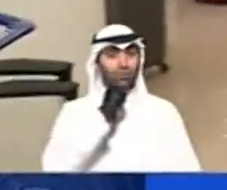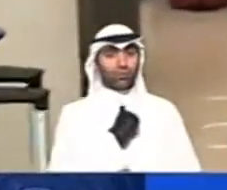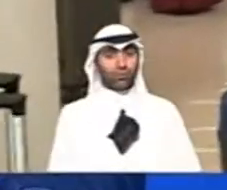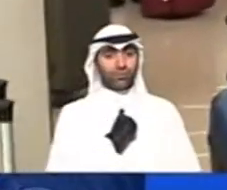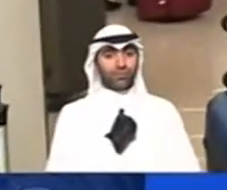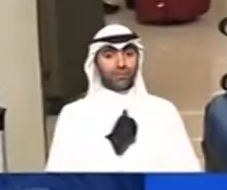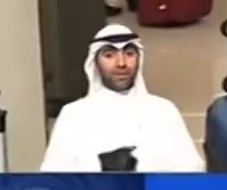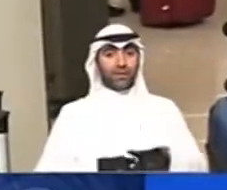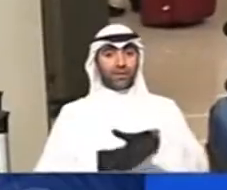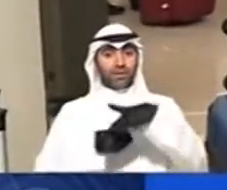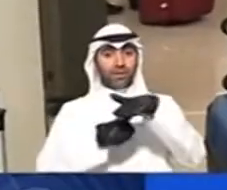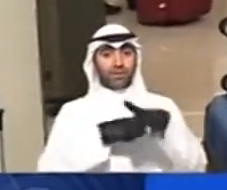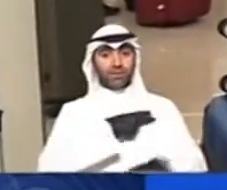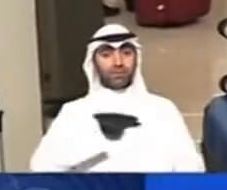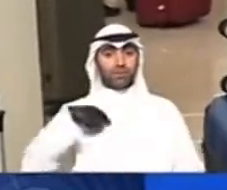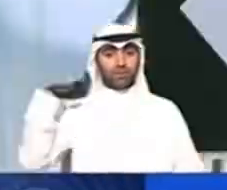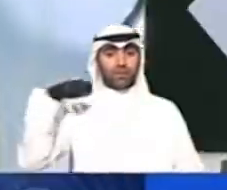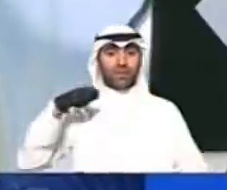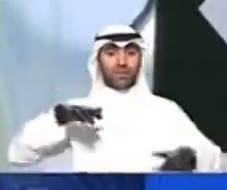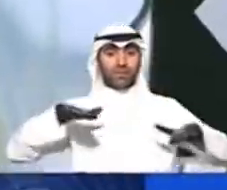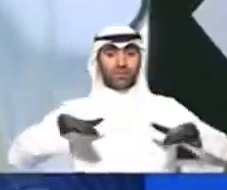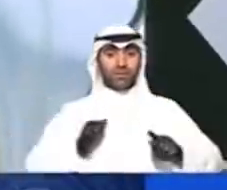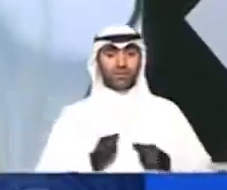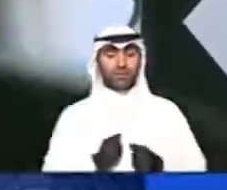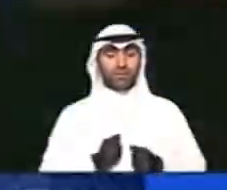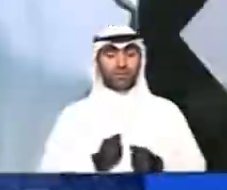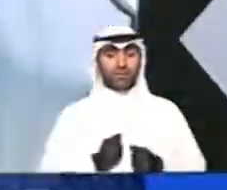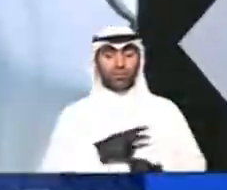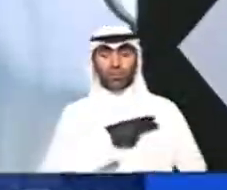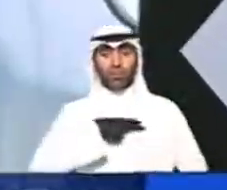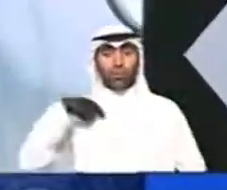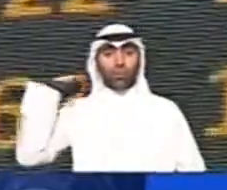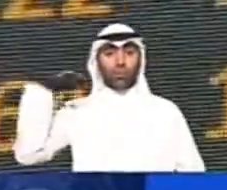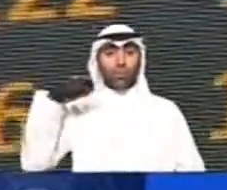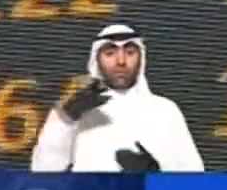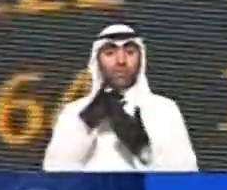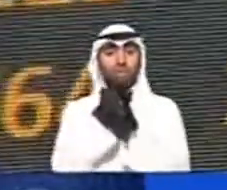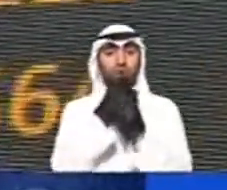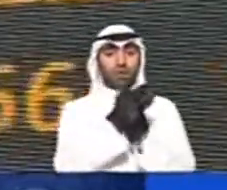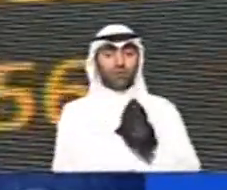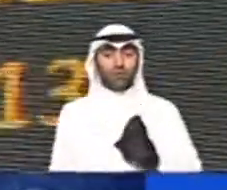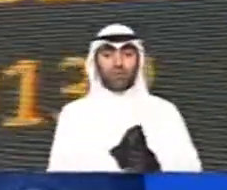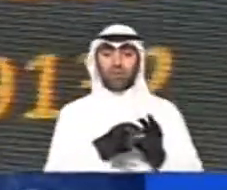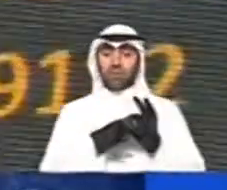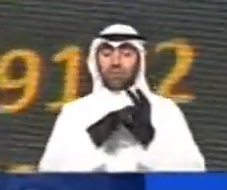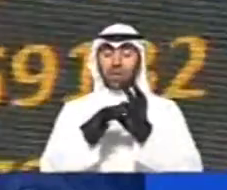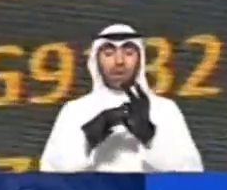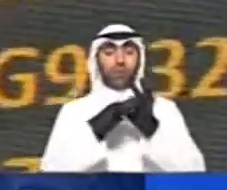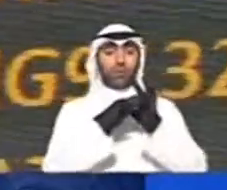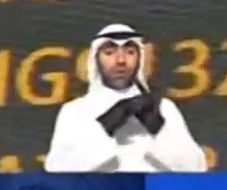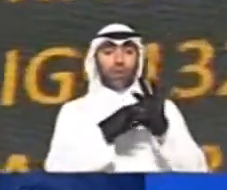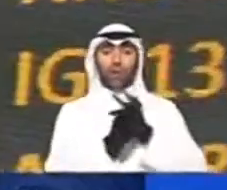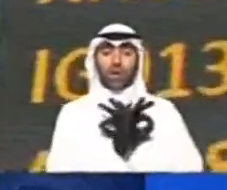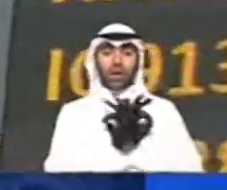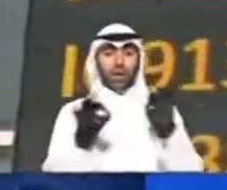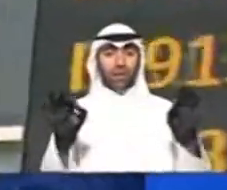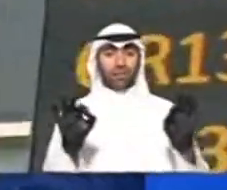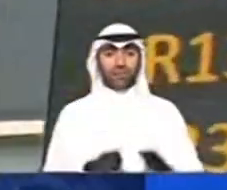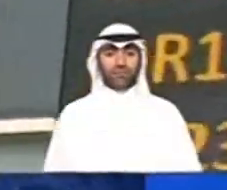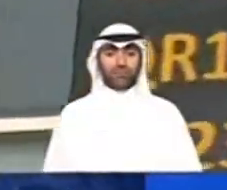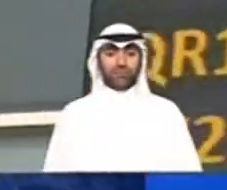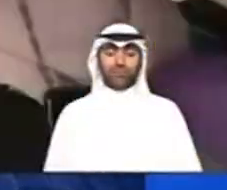من أعلى هرم اللي هو رئيس الأركان إلى أغر رتبة. عملية الإجلاء تأتي أيضا